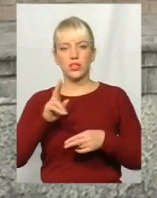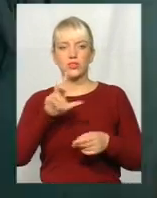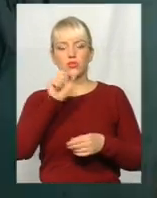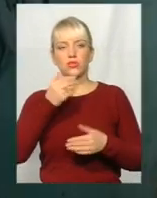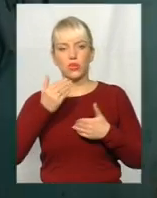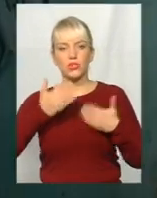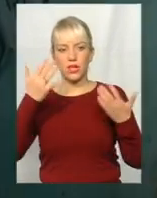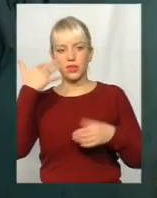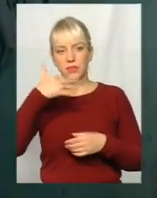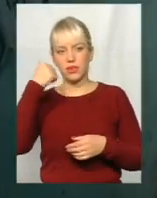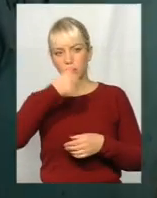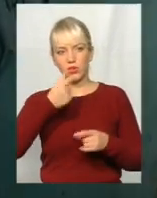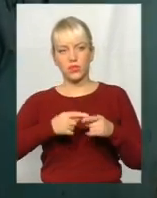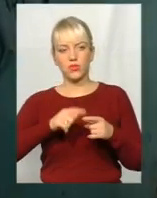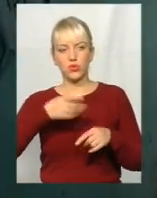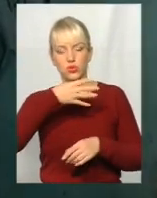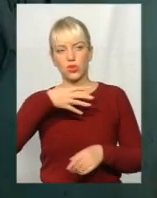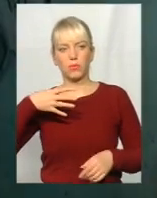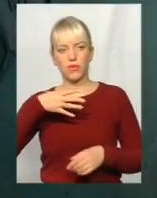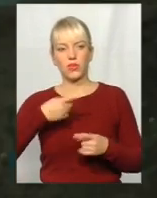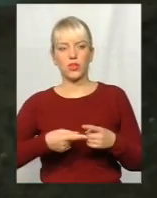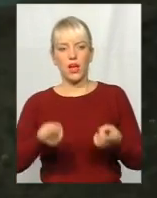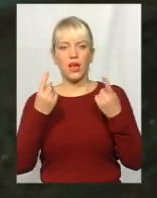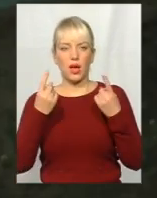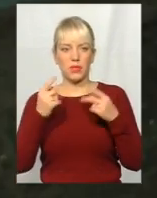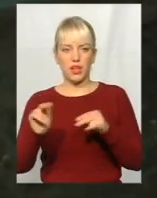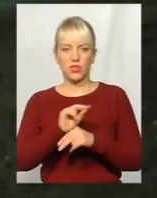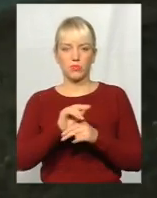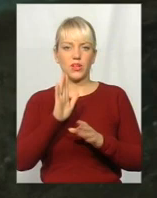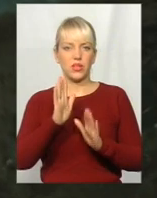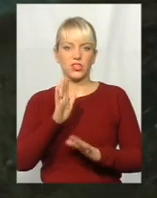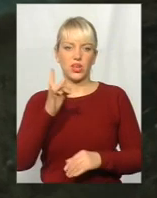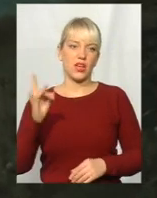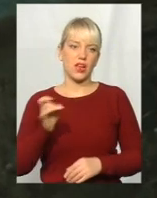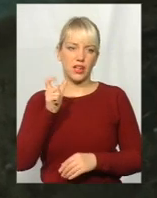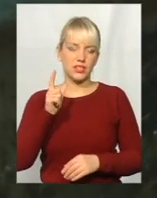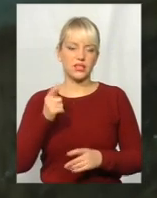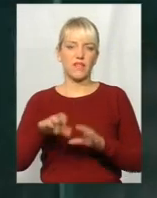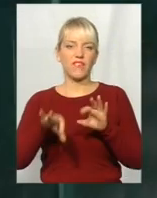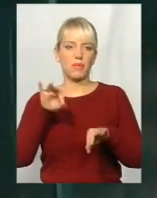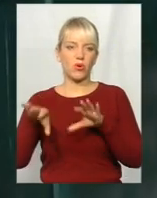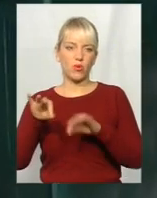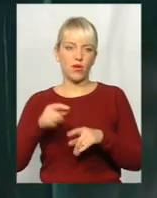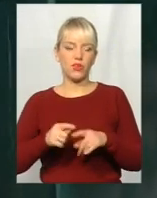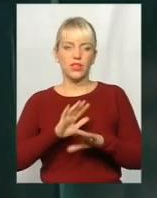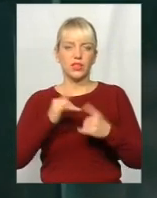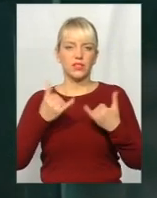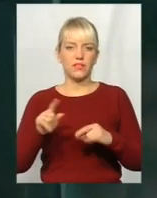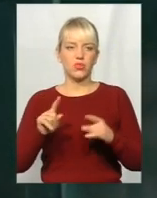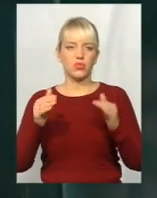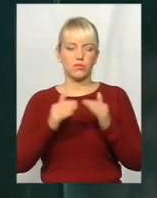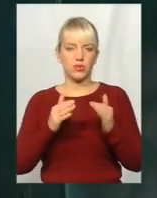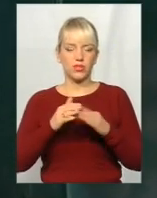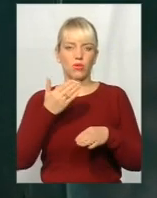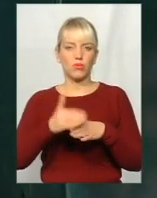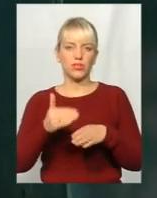останні 50 років цю чотириповерхівку капітально ремонтували лише раз. І то вибірково. Тож не дивно, що будинок